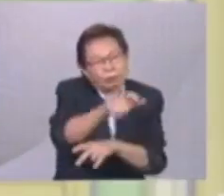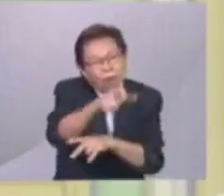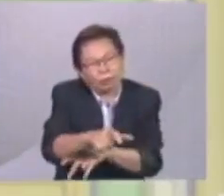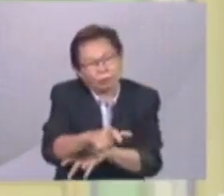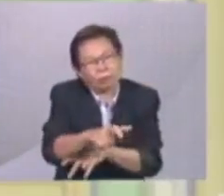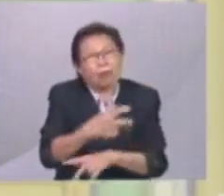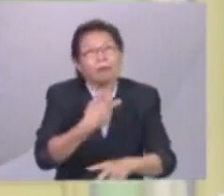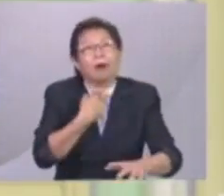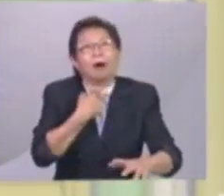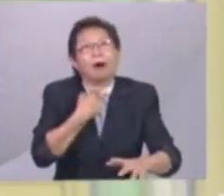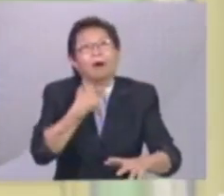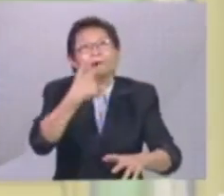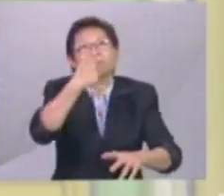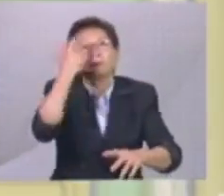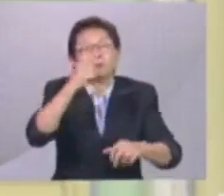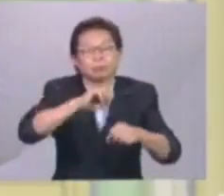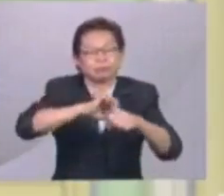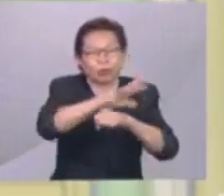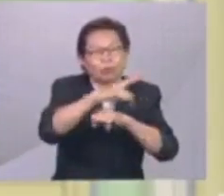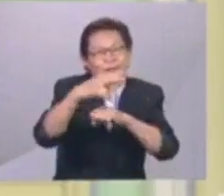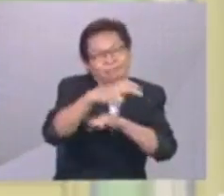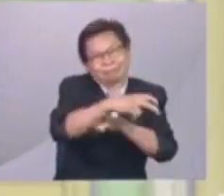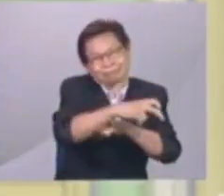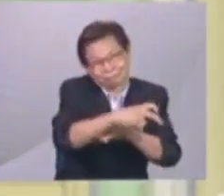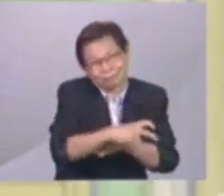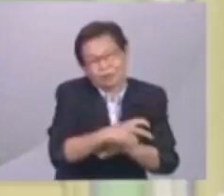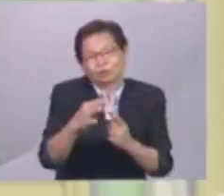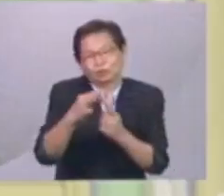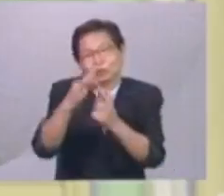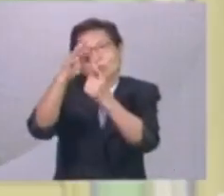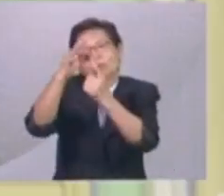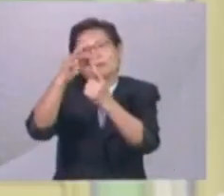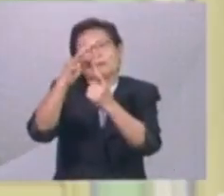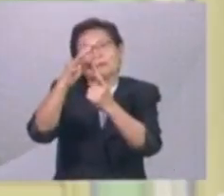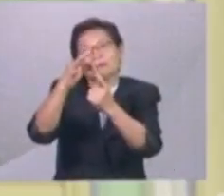COVID-19, terutamanya di kawasan-kawasan di bawah